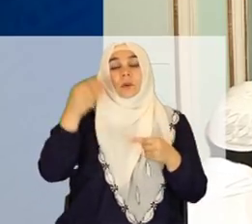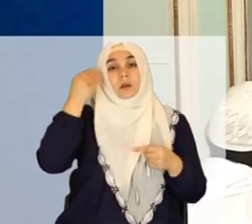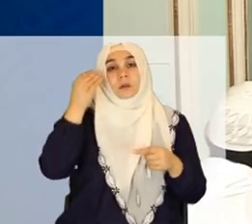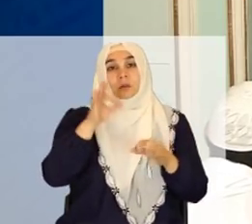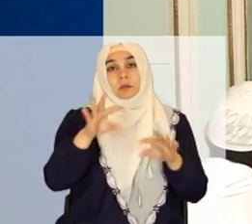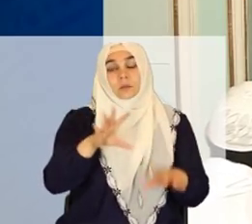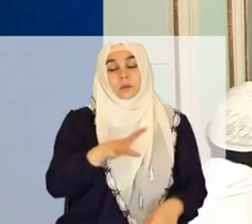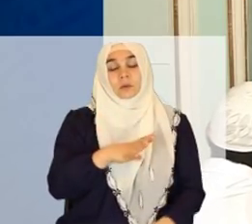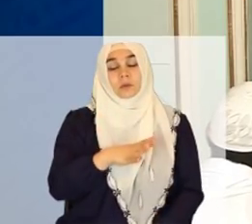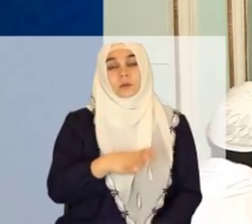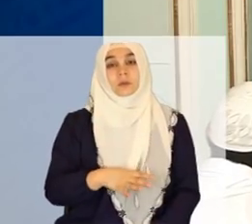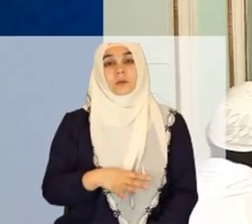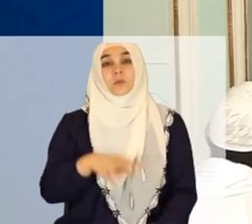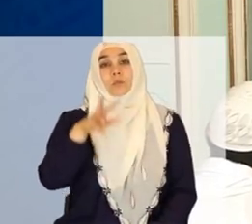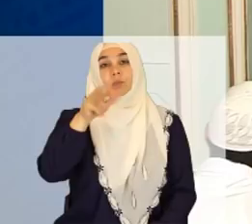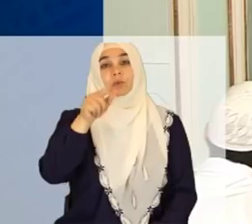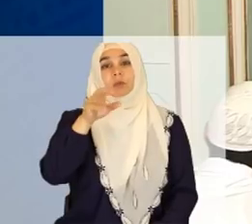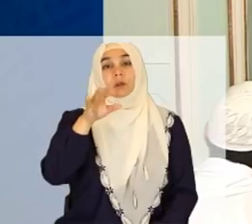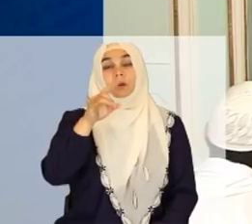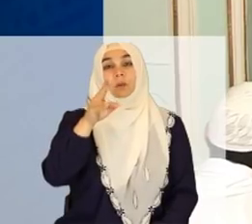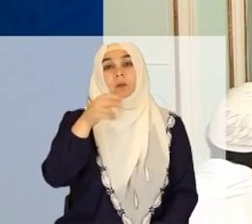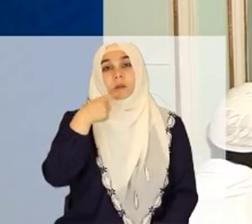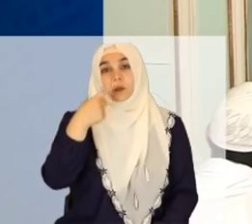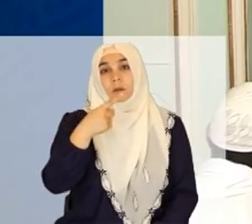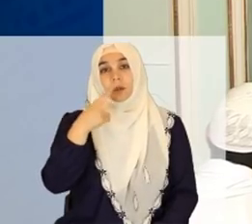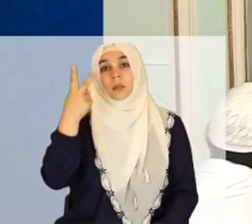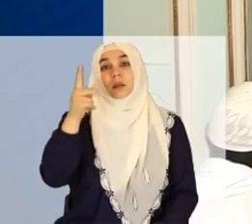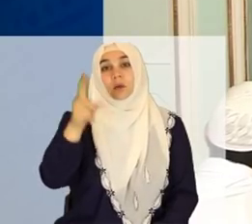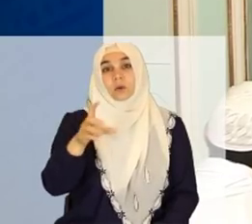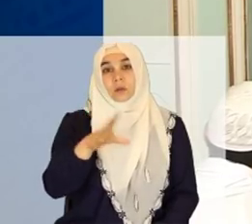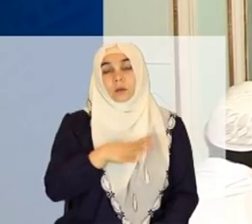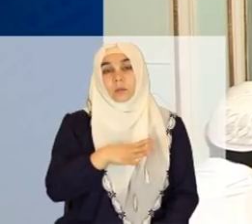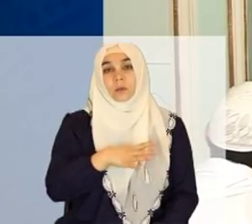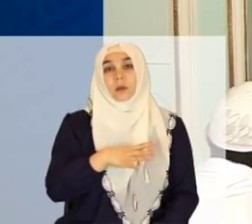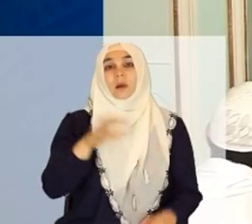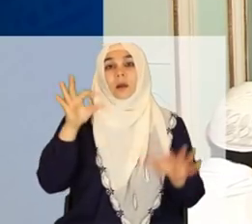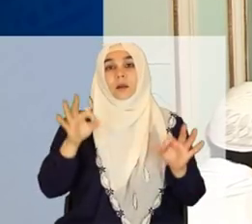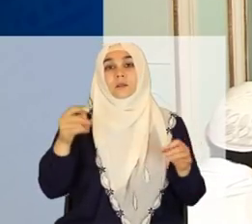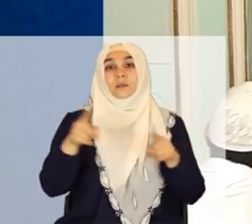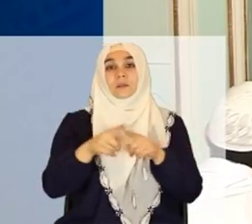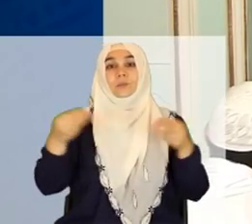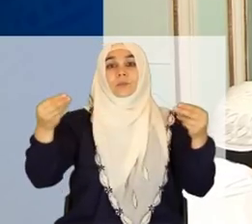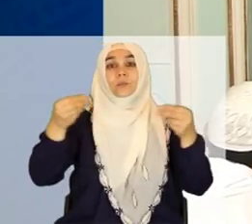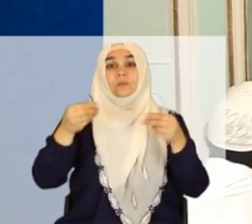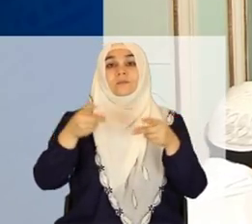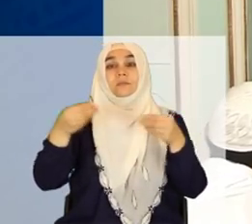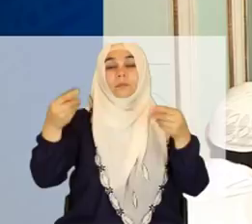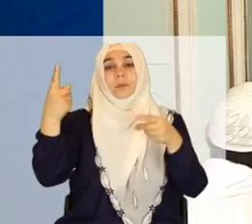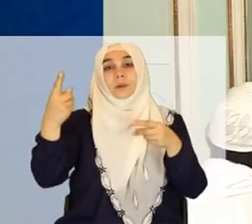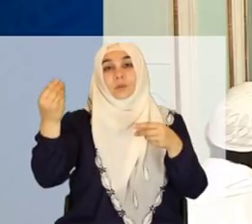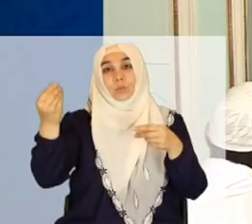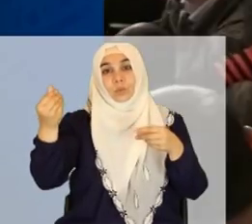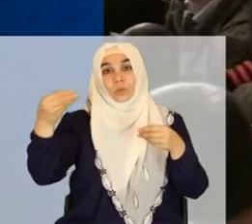ma'lumot chiqdi. Muzoraba degani ikki odam hamkorlikda ish olib boradi.